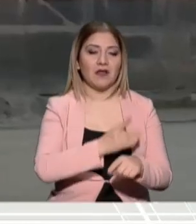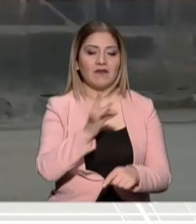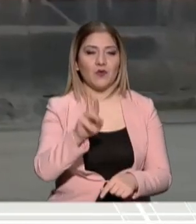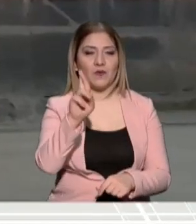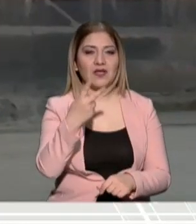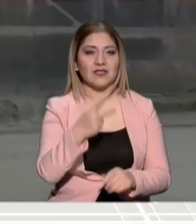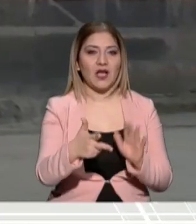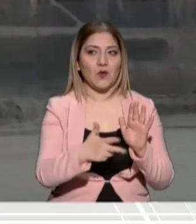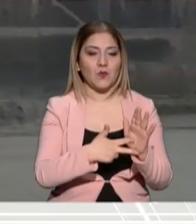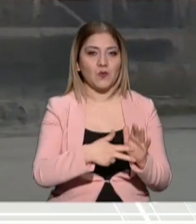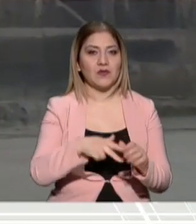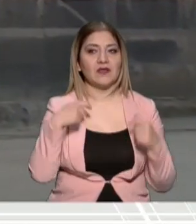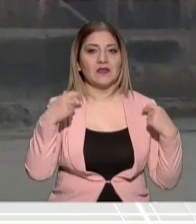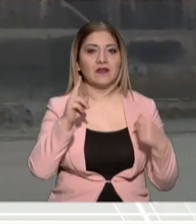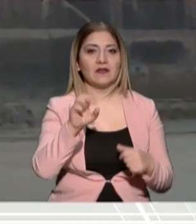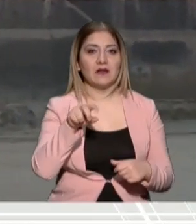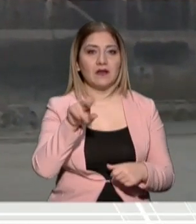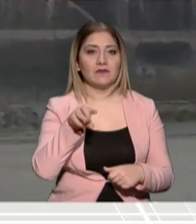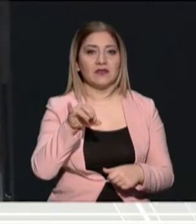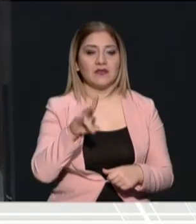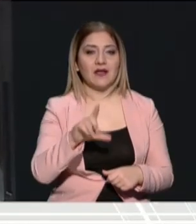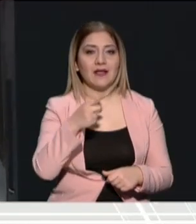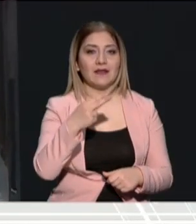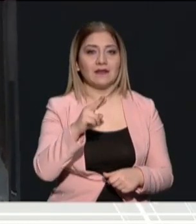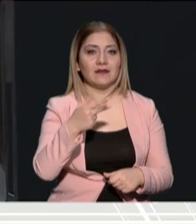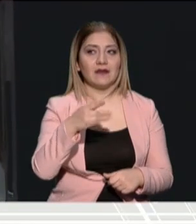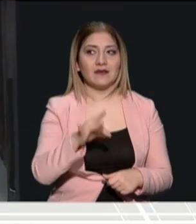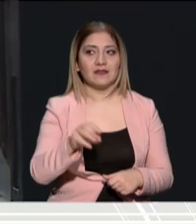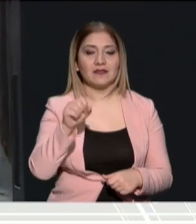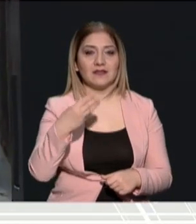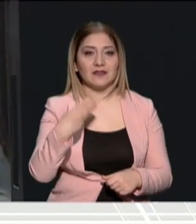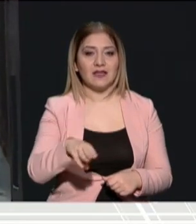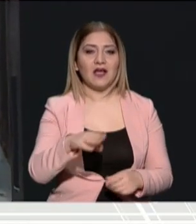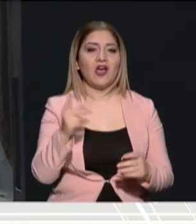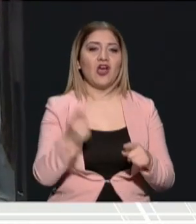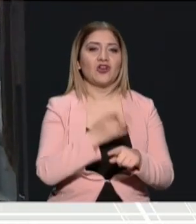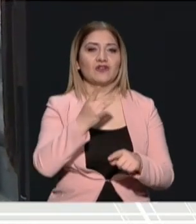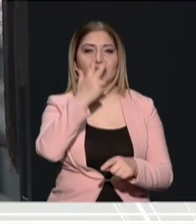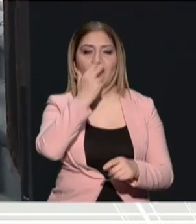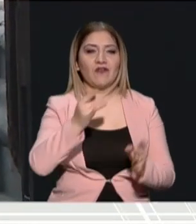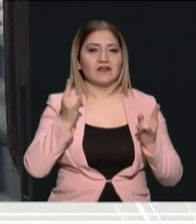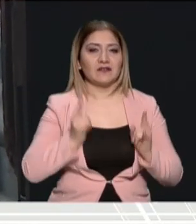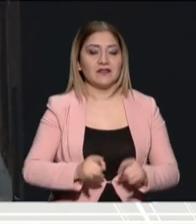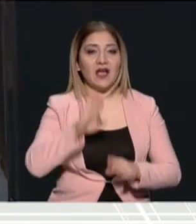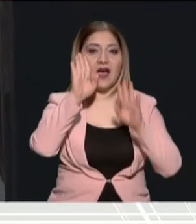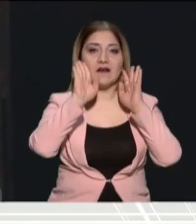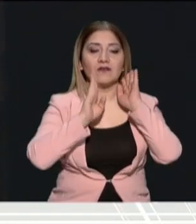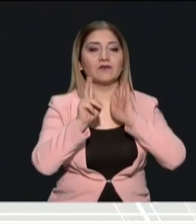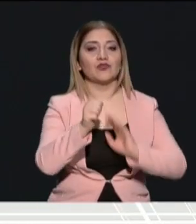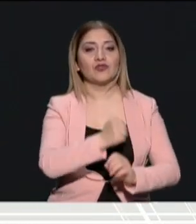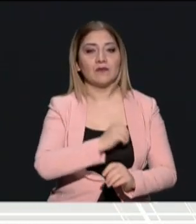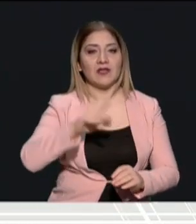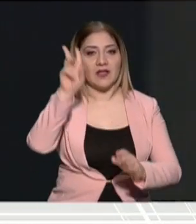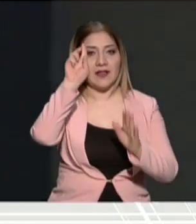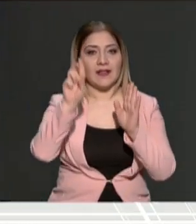անգամ հունվարի 28-ին կապիտան Էդգար Թադևոսյանը տոնական հանդերձանքով ու մեդալներով չէ, առավոտյան զորամաս է այցելել, հետո